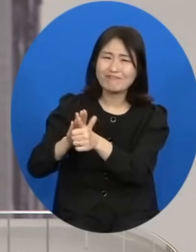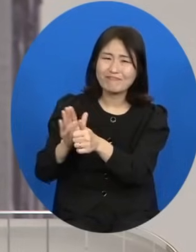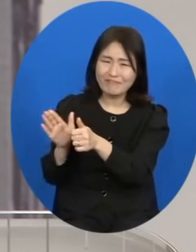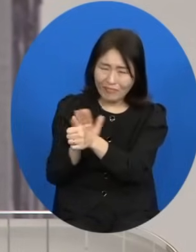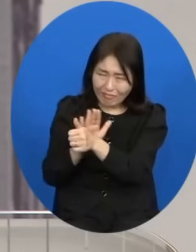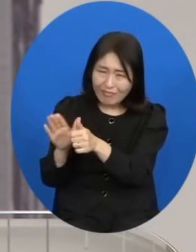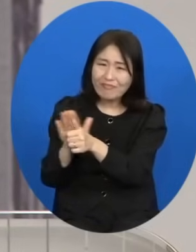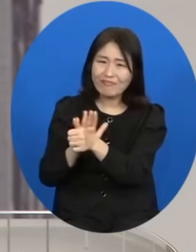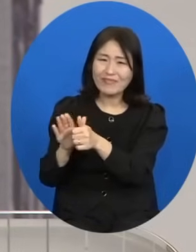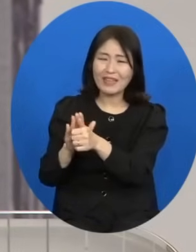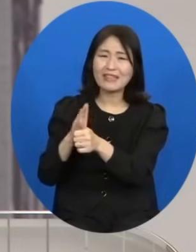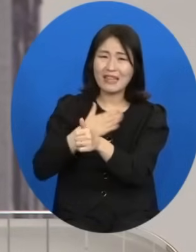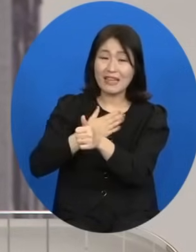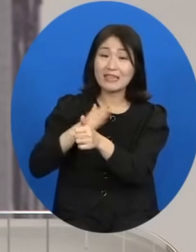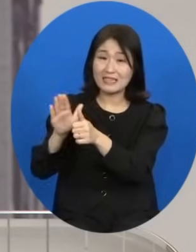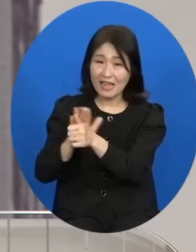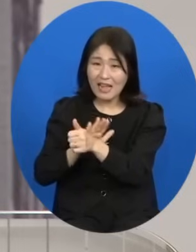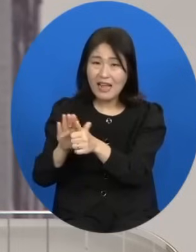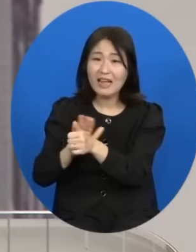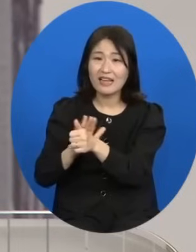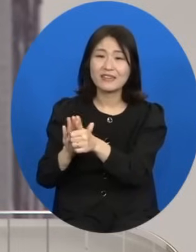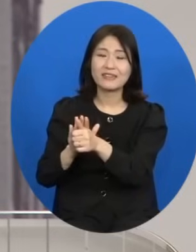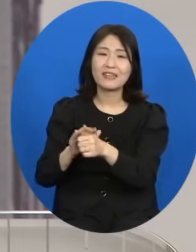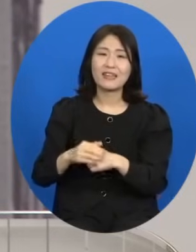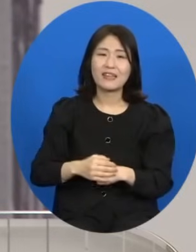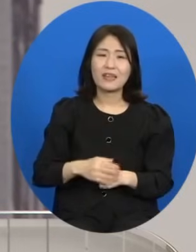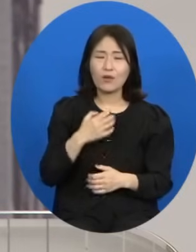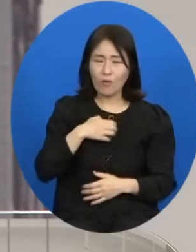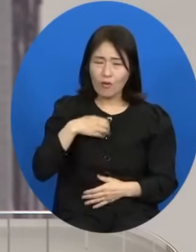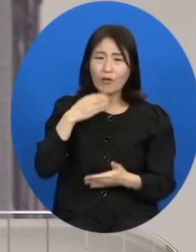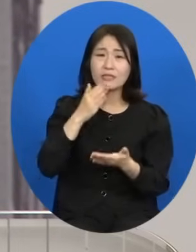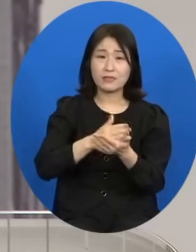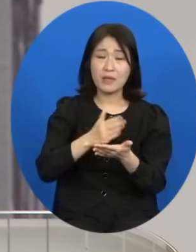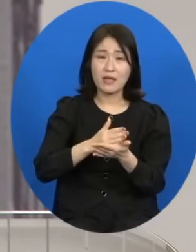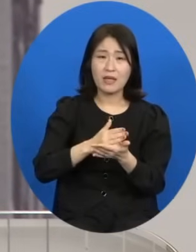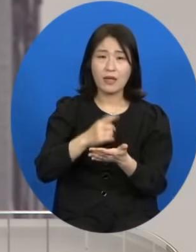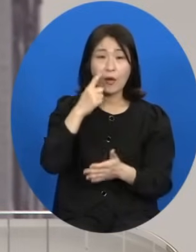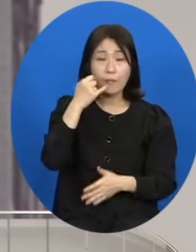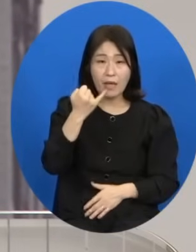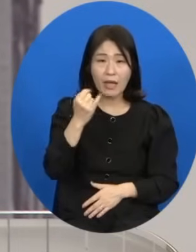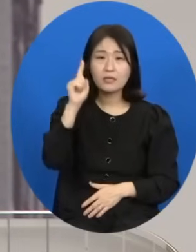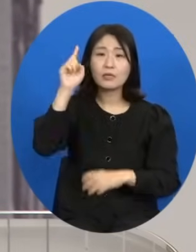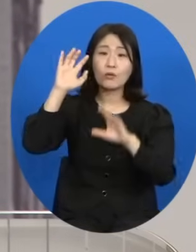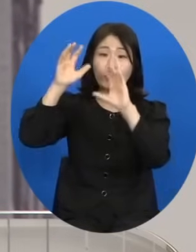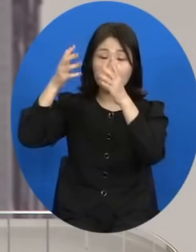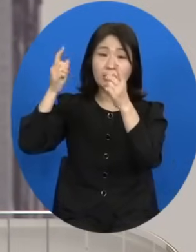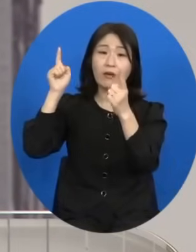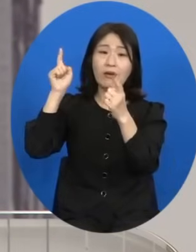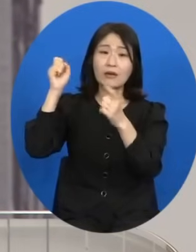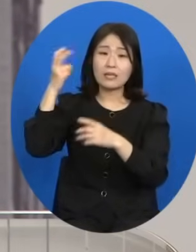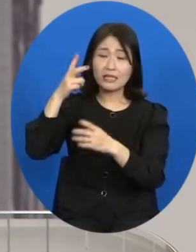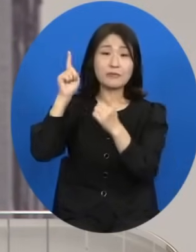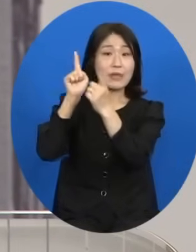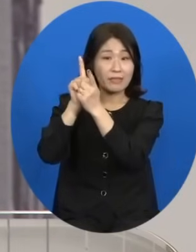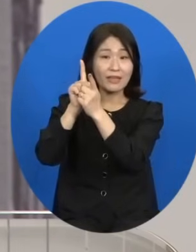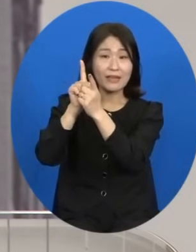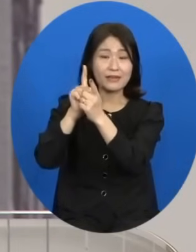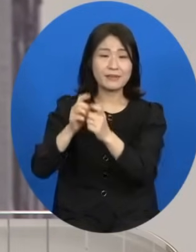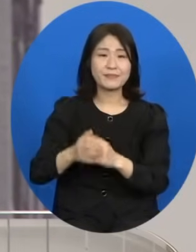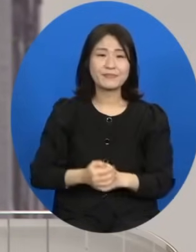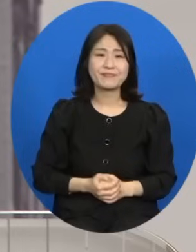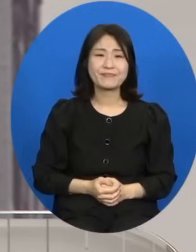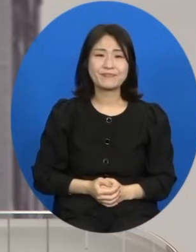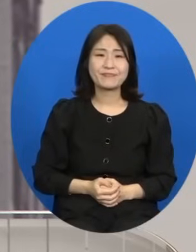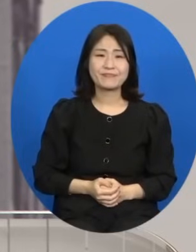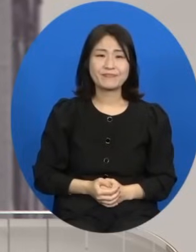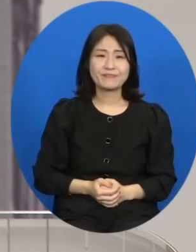아빠는 내가 잘할테니까 엄마 걱정하지 마 엄마 천국에서 다시 만나 딸이 한 명이 울면서 그렇게